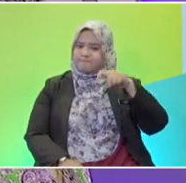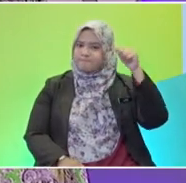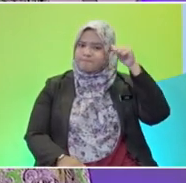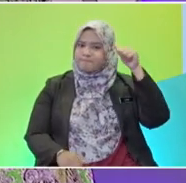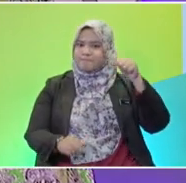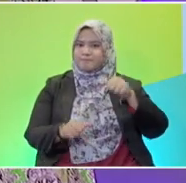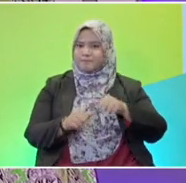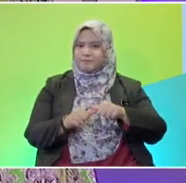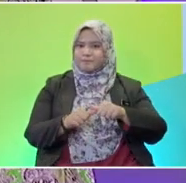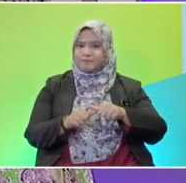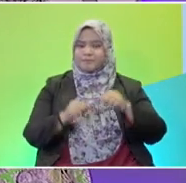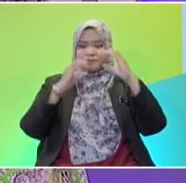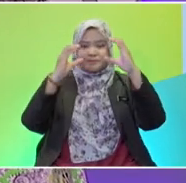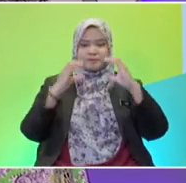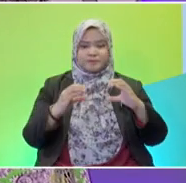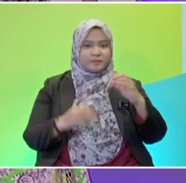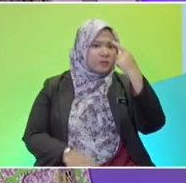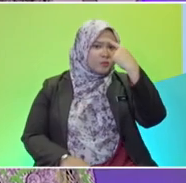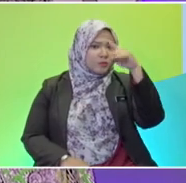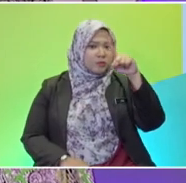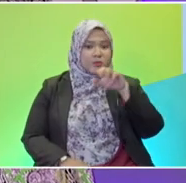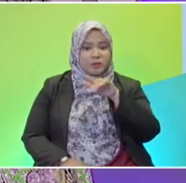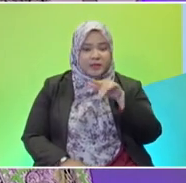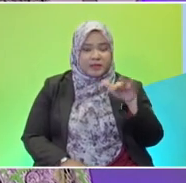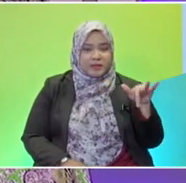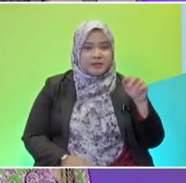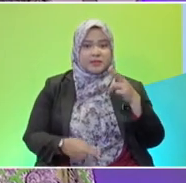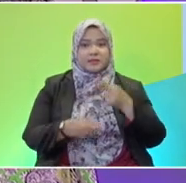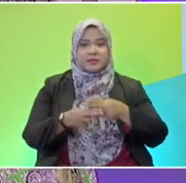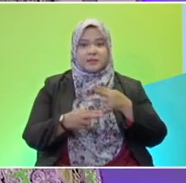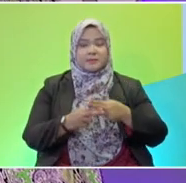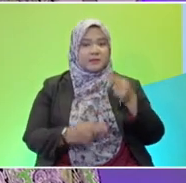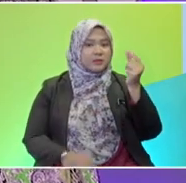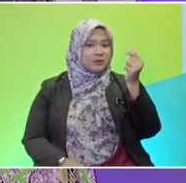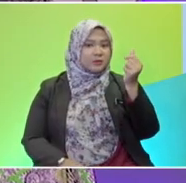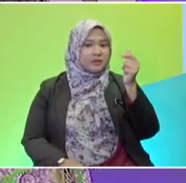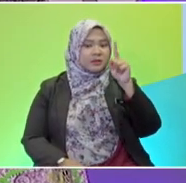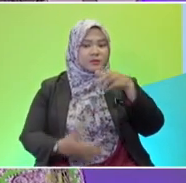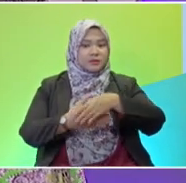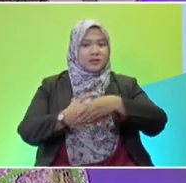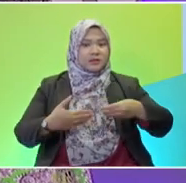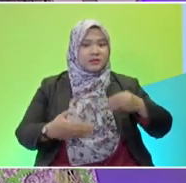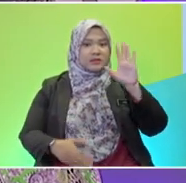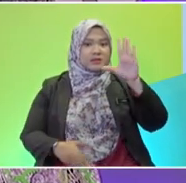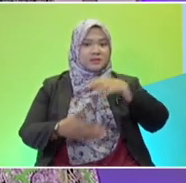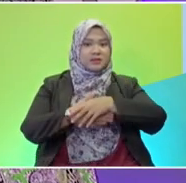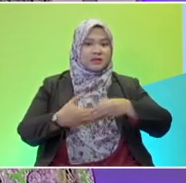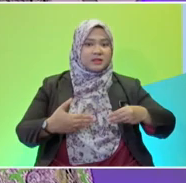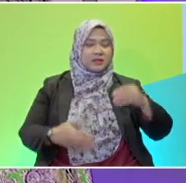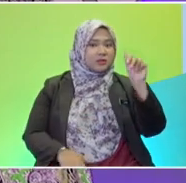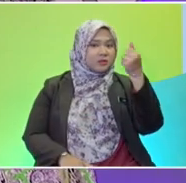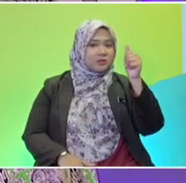dapat menamakan uang kertas satu ringgit lima ringgit Malaysia dan sebenarnya